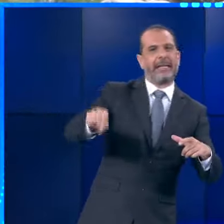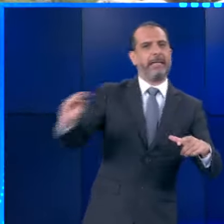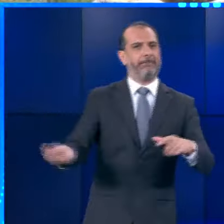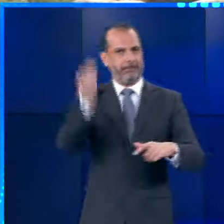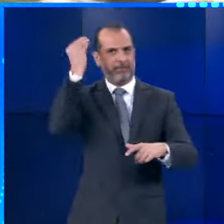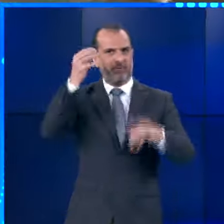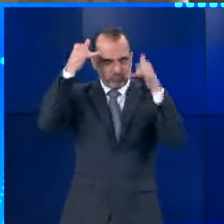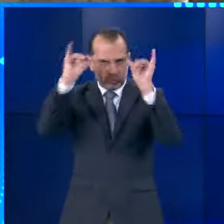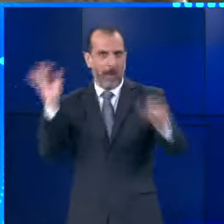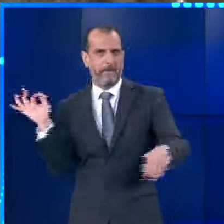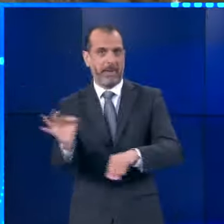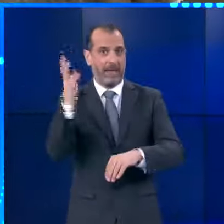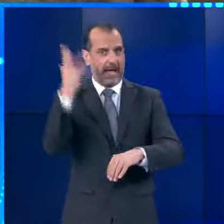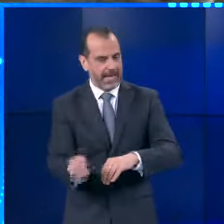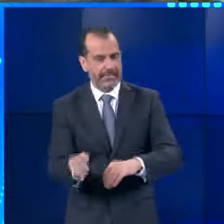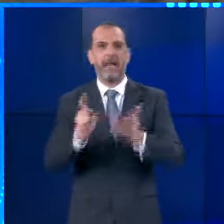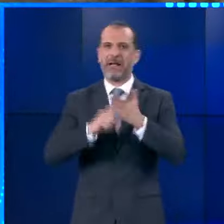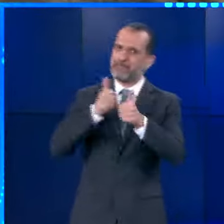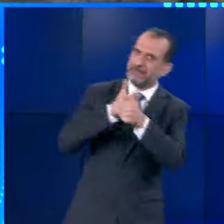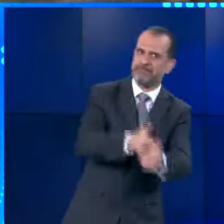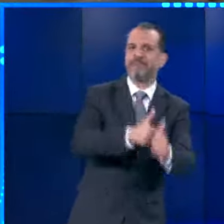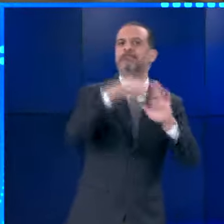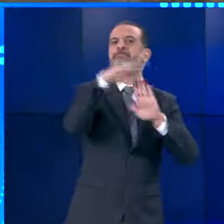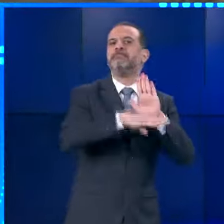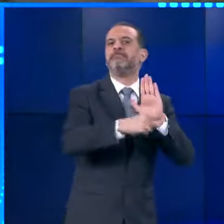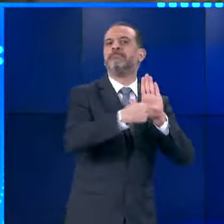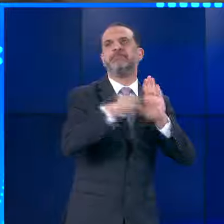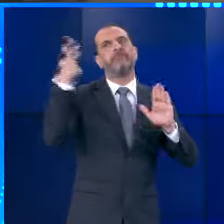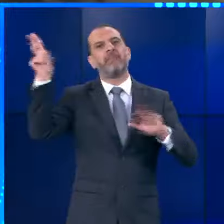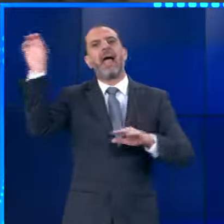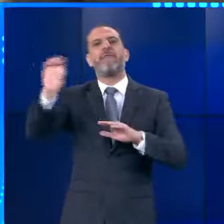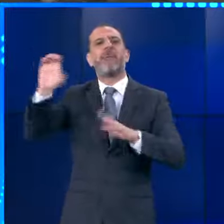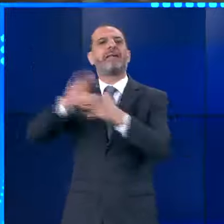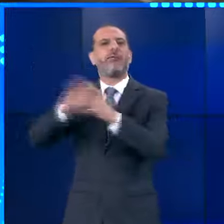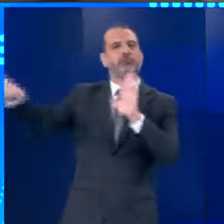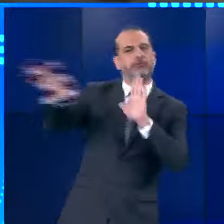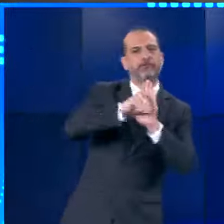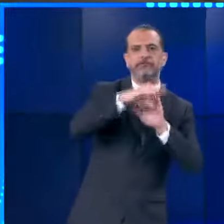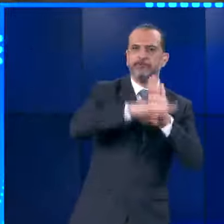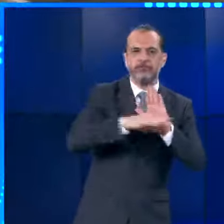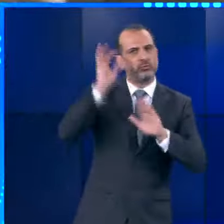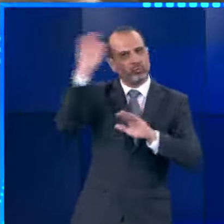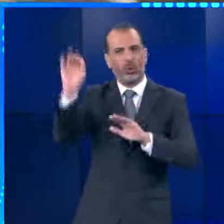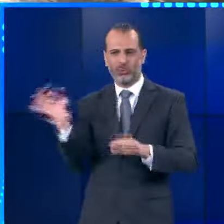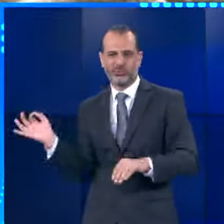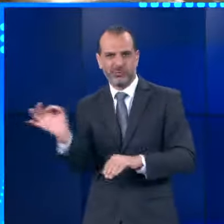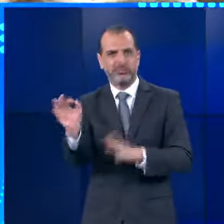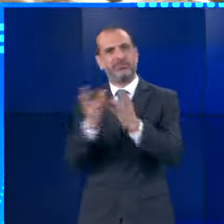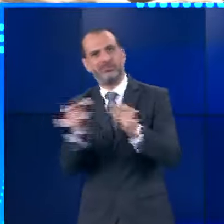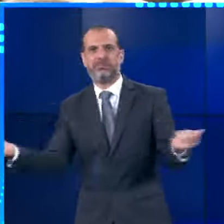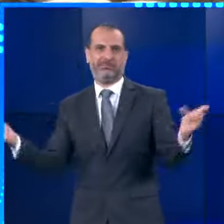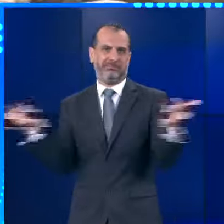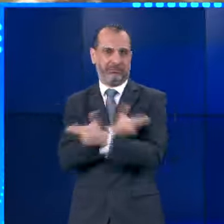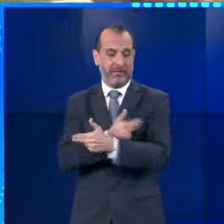κρούσμα και την εφαρμογή όλων των πρωτοκόλων που αναφέρονται στον Ευρωπαϊκό Κανονισμό για την εκρήξη της νόσου. Μέχρι στιγμής